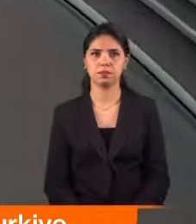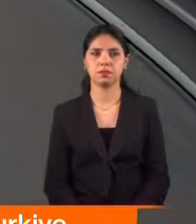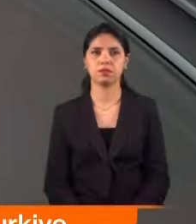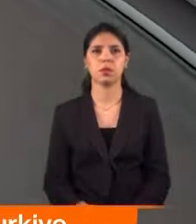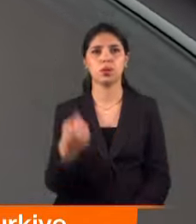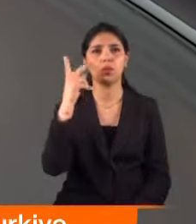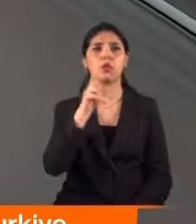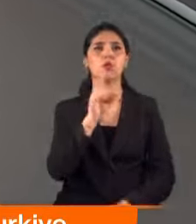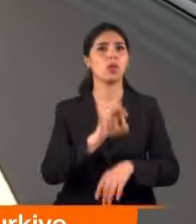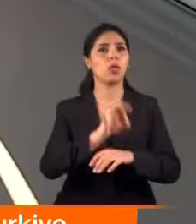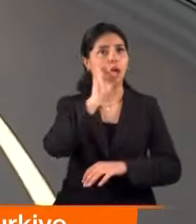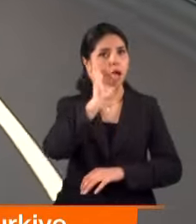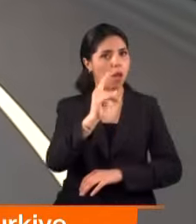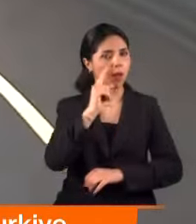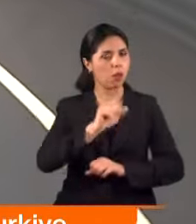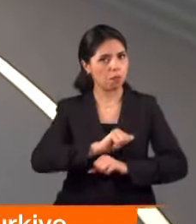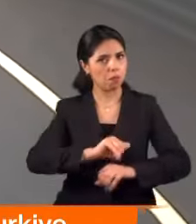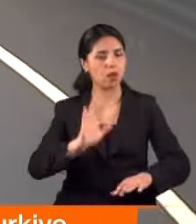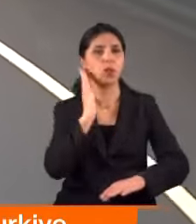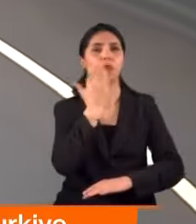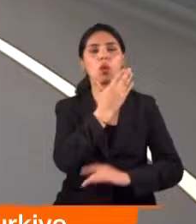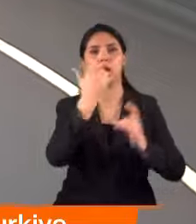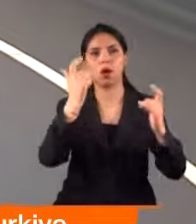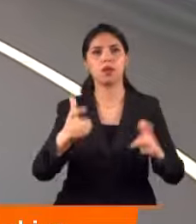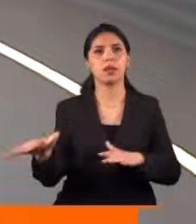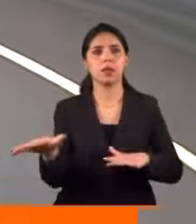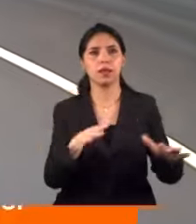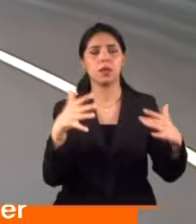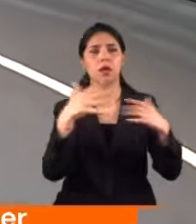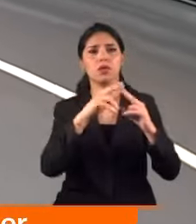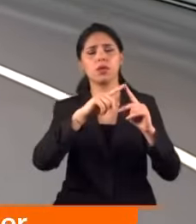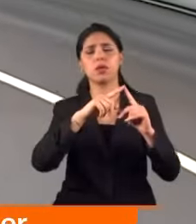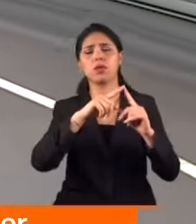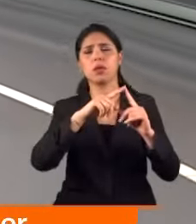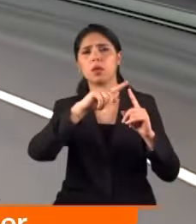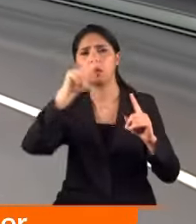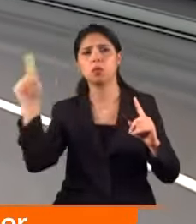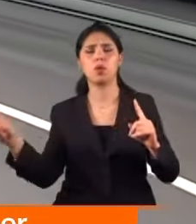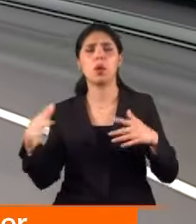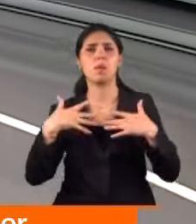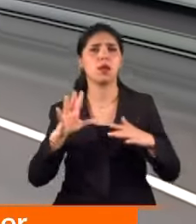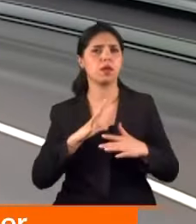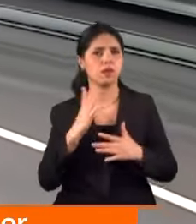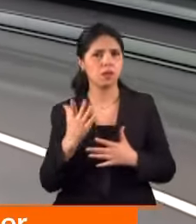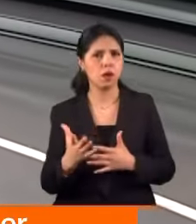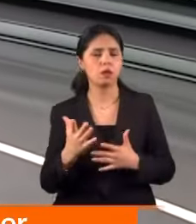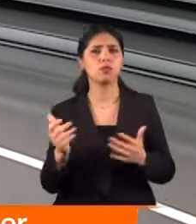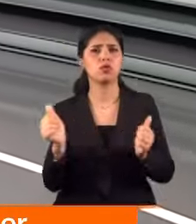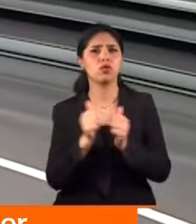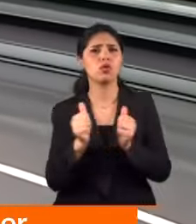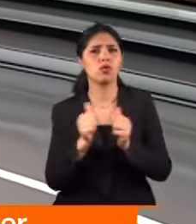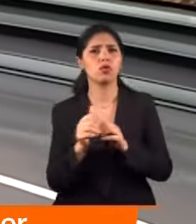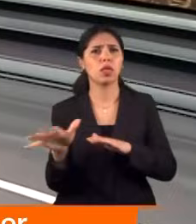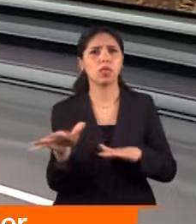Dün son dakika gelişmesi olarak duyurmuştuk. Tokat'taki depremleri geceden bu yana kente panik havası hakim. Onu da söyleyelim. Ard arda meydana